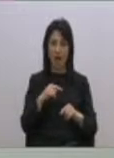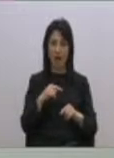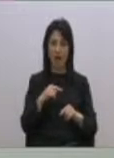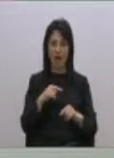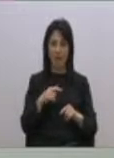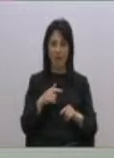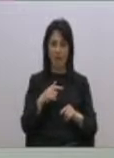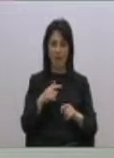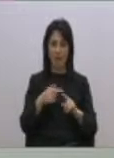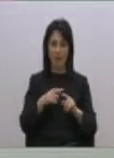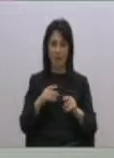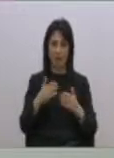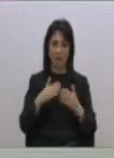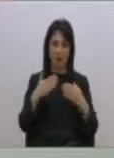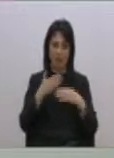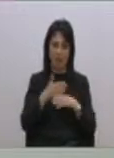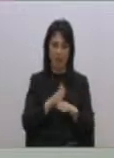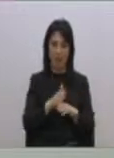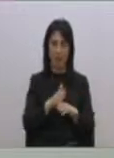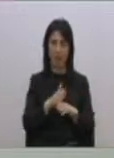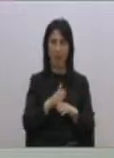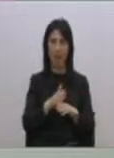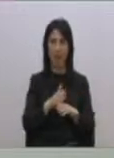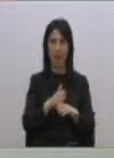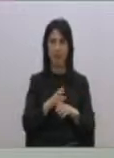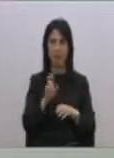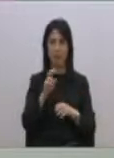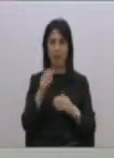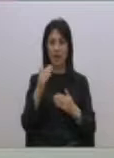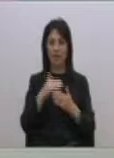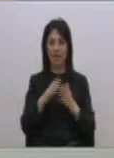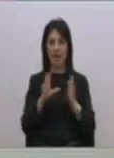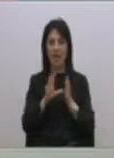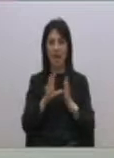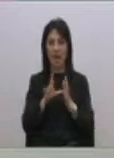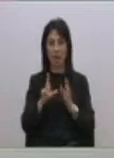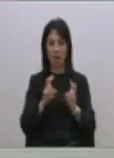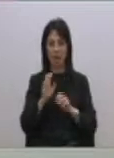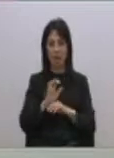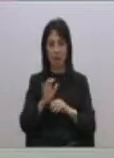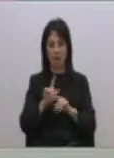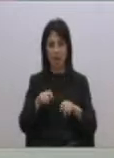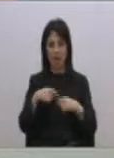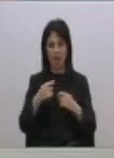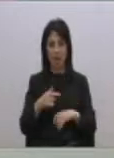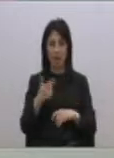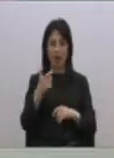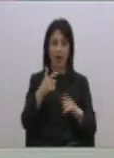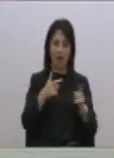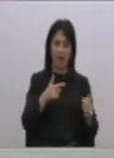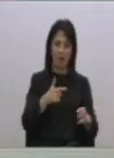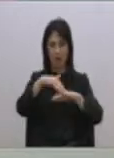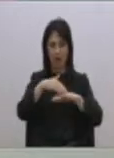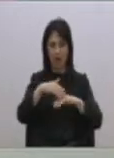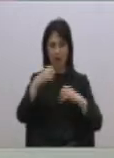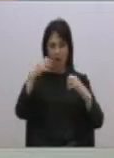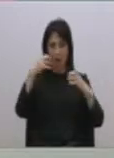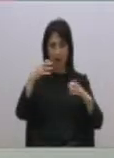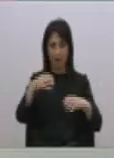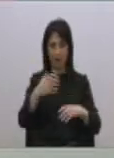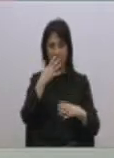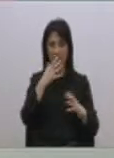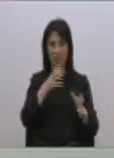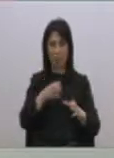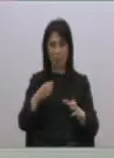gaz transportireba ganatsileba, PQ puncti electroenergiis tsarmoeba gadatsema ganatsileba, GQ puncti garega